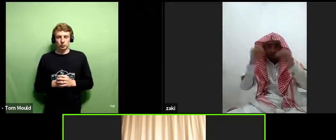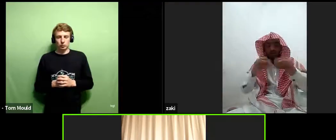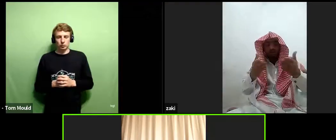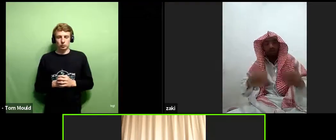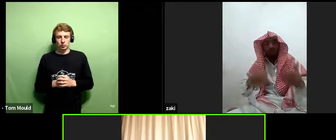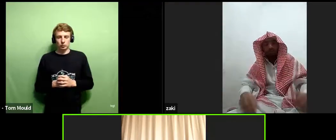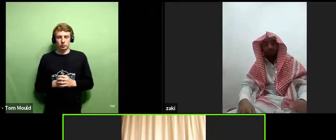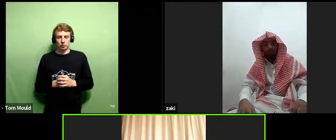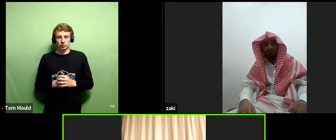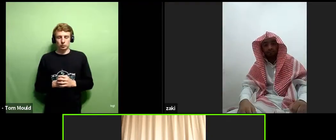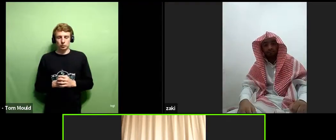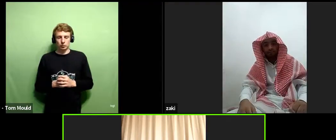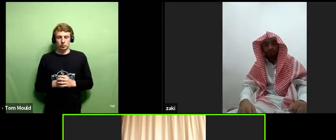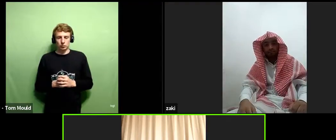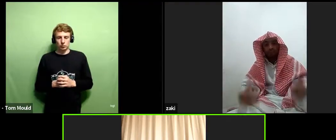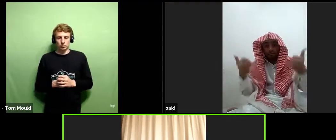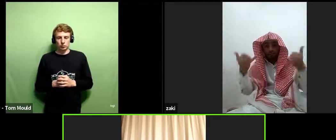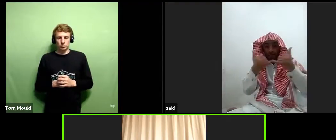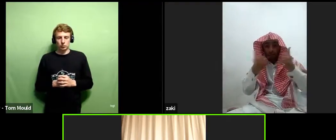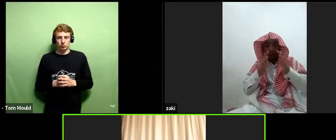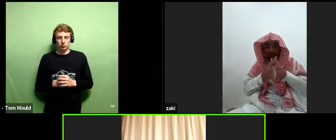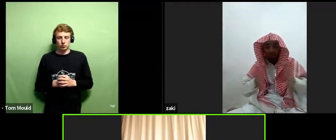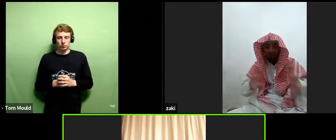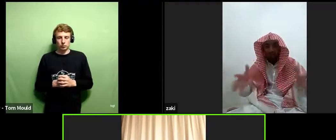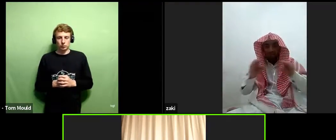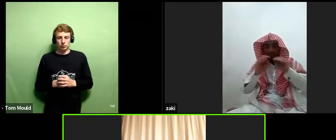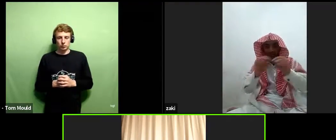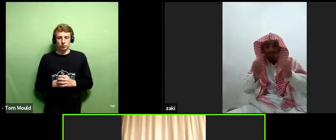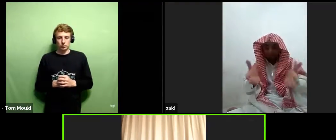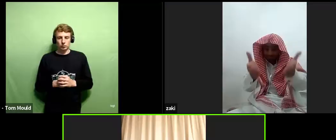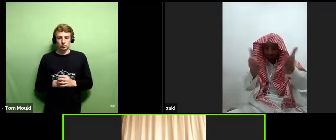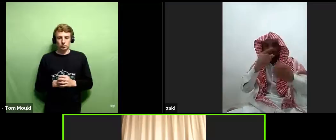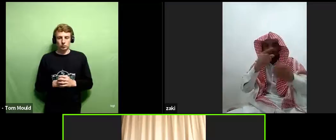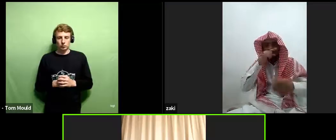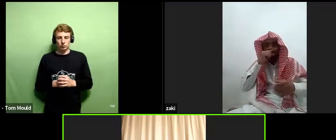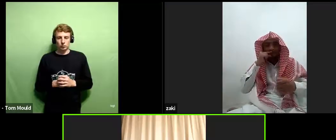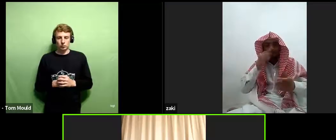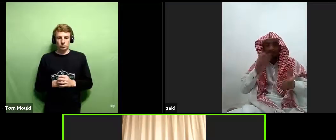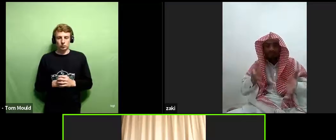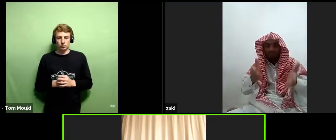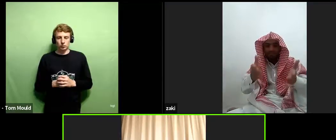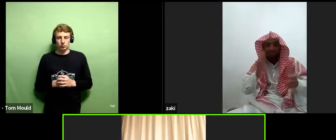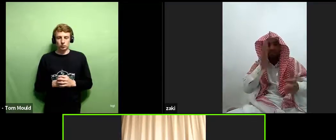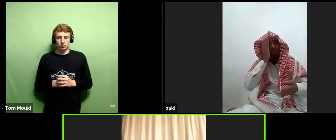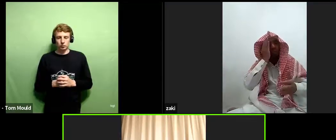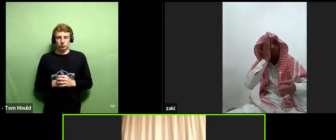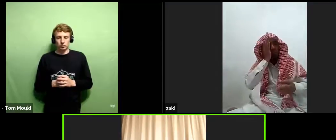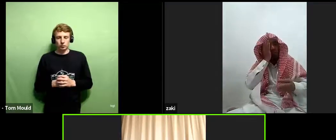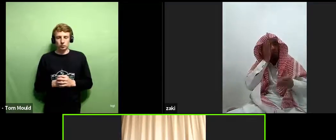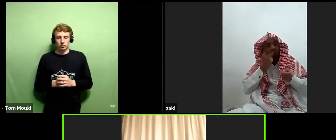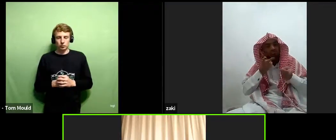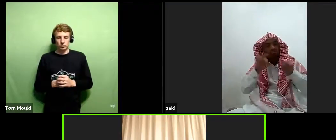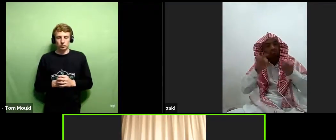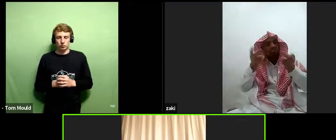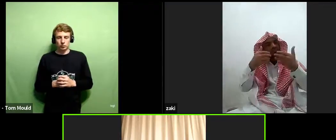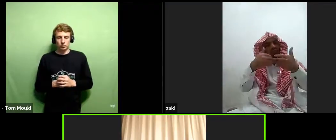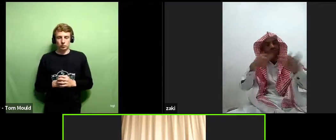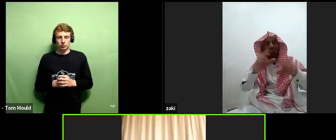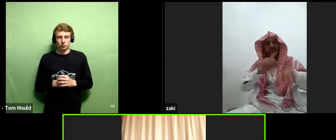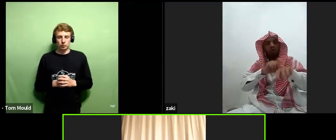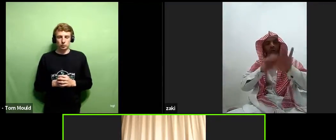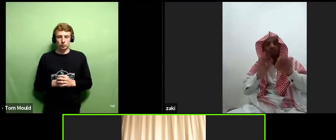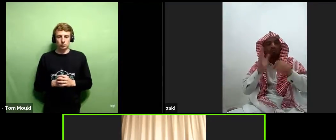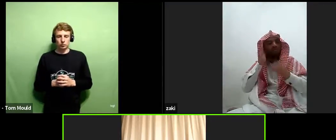والأولى أن نشجع الصبيان على الصوم ولو ناموا، ولو ندعهم ينامون نوقظهم وقت الصلاة